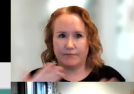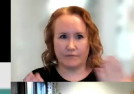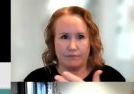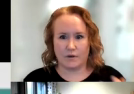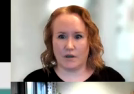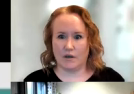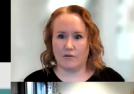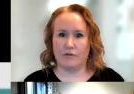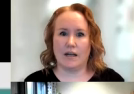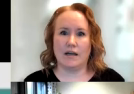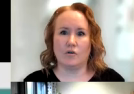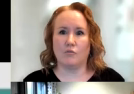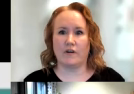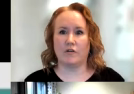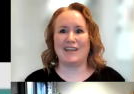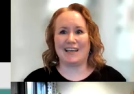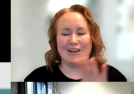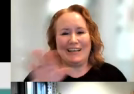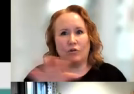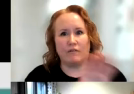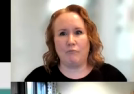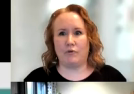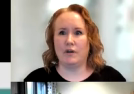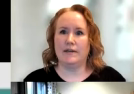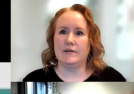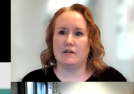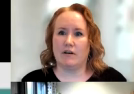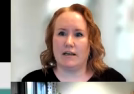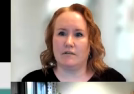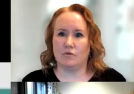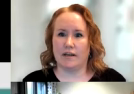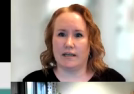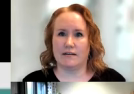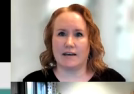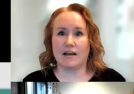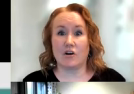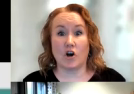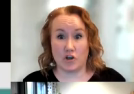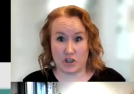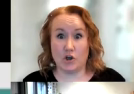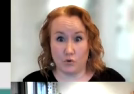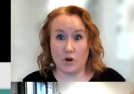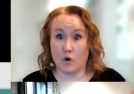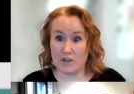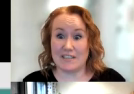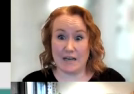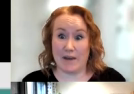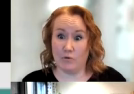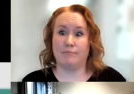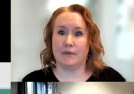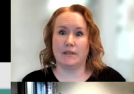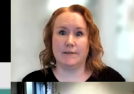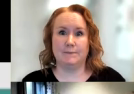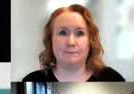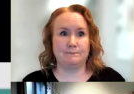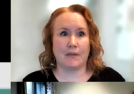direktivene fungerer litt opp mot hverandre og dekker litt overlapp. Så det var litt uklarheter der. Jeg kan kanskje Kluge komme til å si det mer